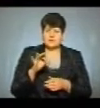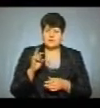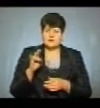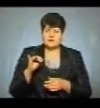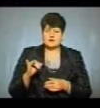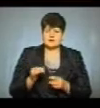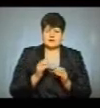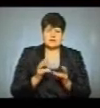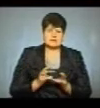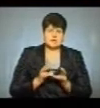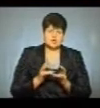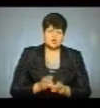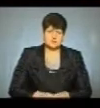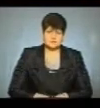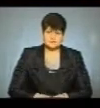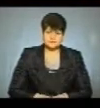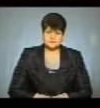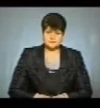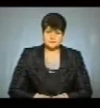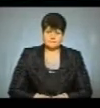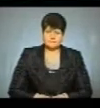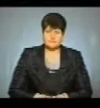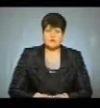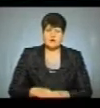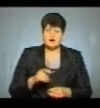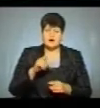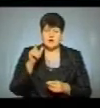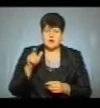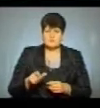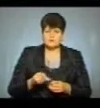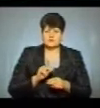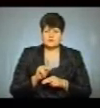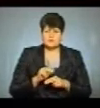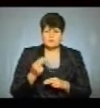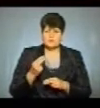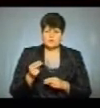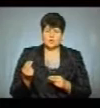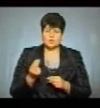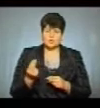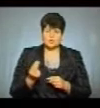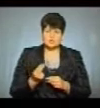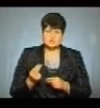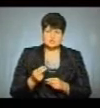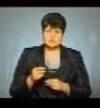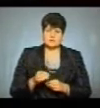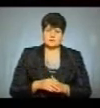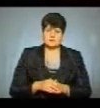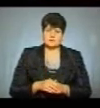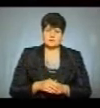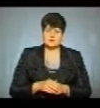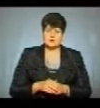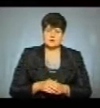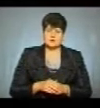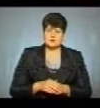ніжні. Авторку виставки Зоряну Олендер вчив малювати тернопільський художник Рустам Давлетов. В